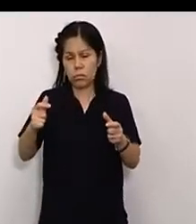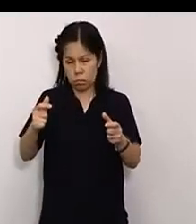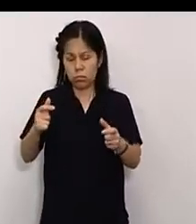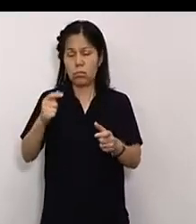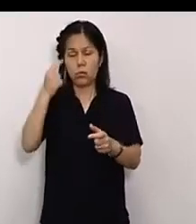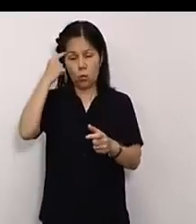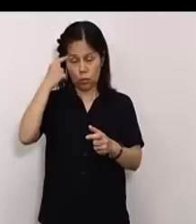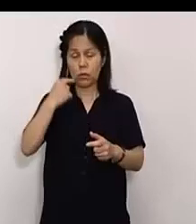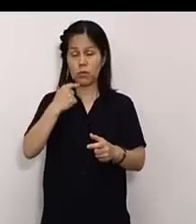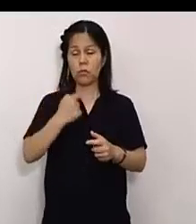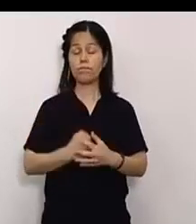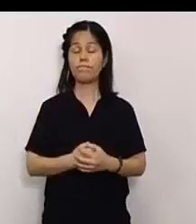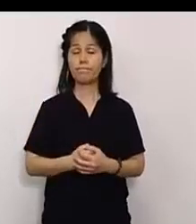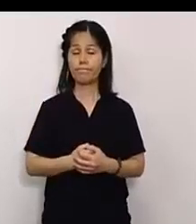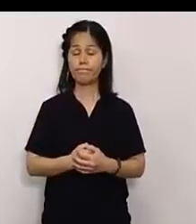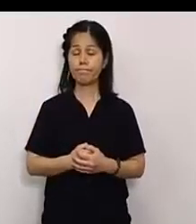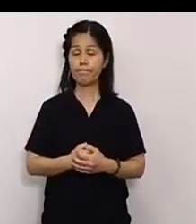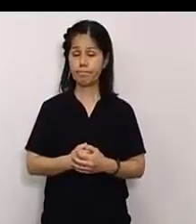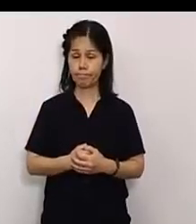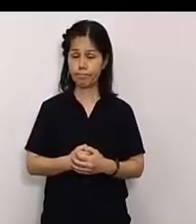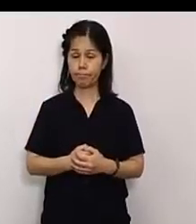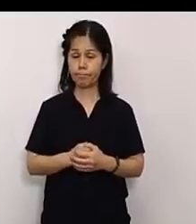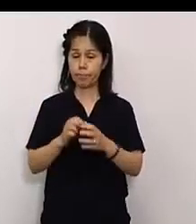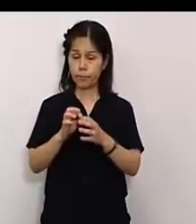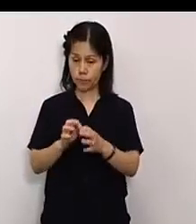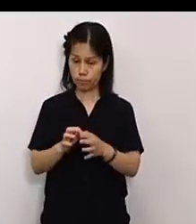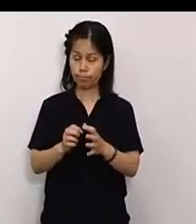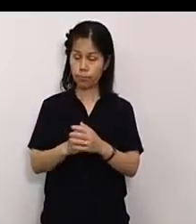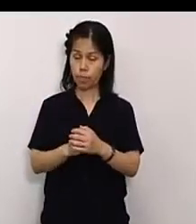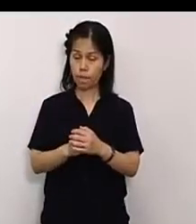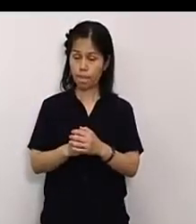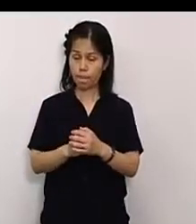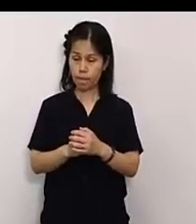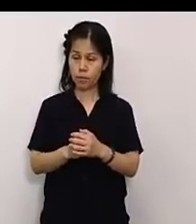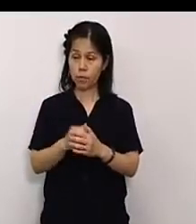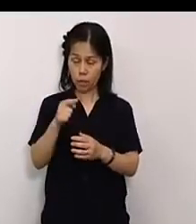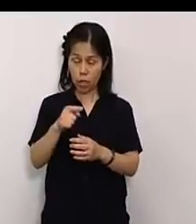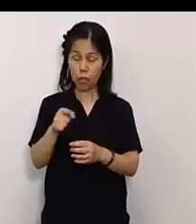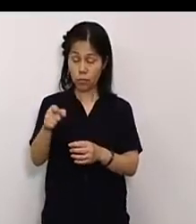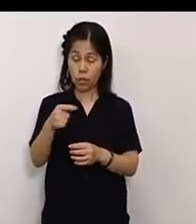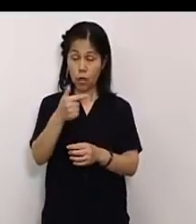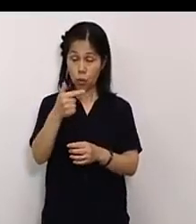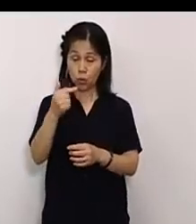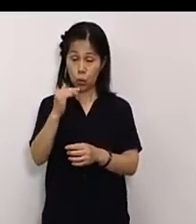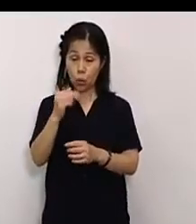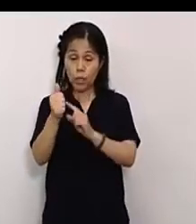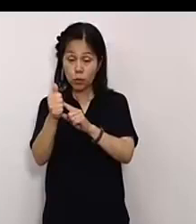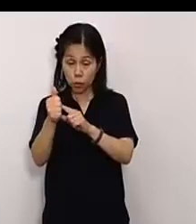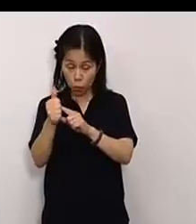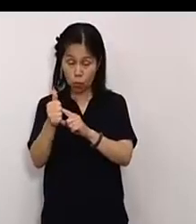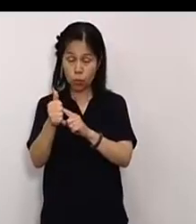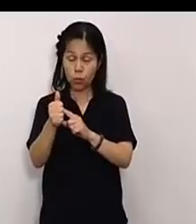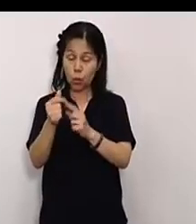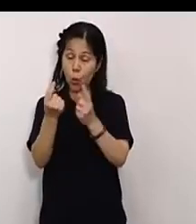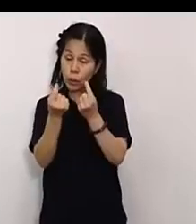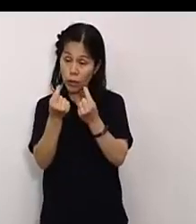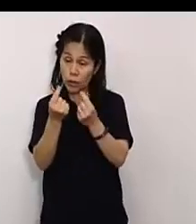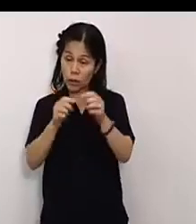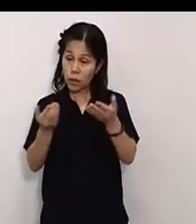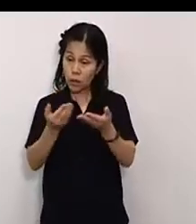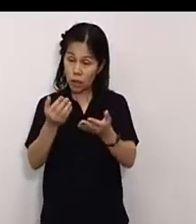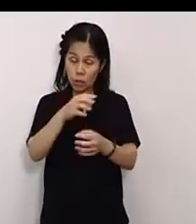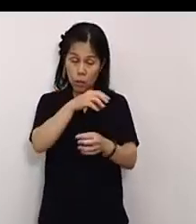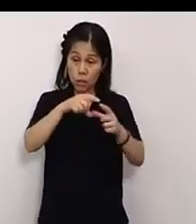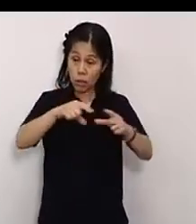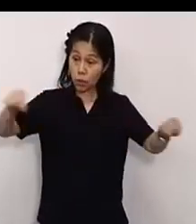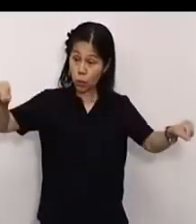かと思いますね。だからこの間の六甲さんたちの取り組みっていうのは、まあ、全国的に今2000箇所ぐらいできてるんです